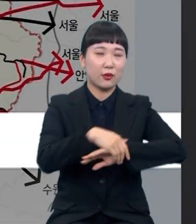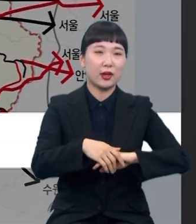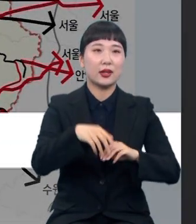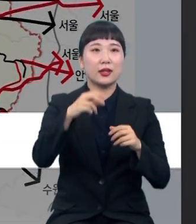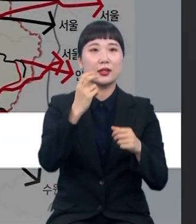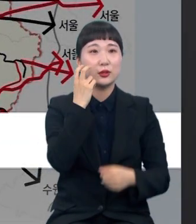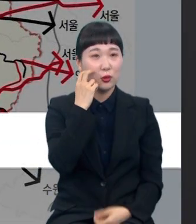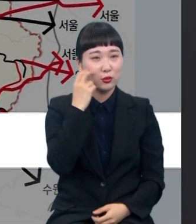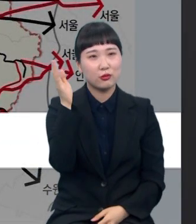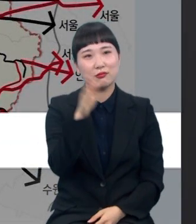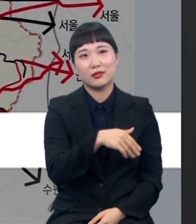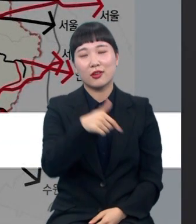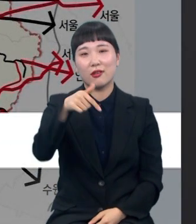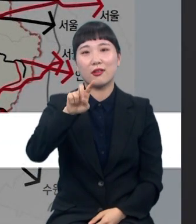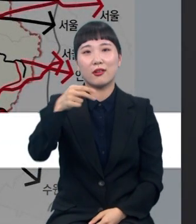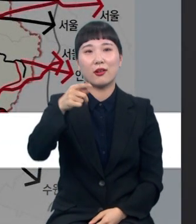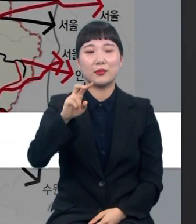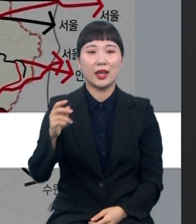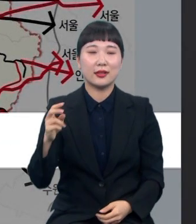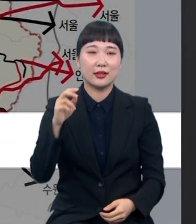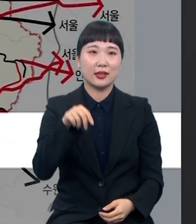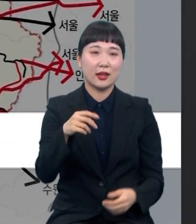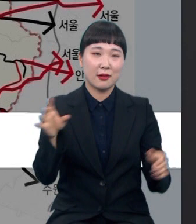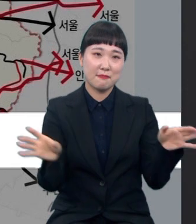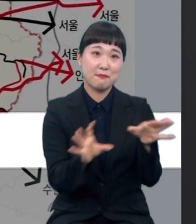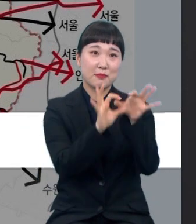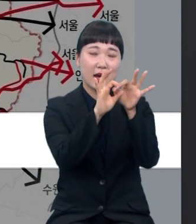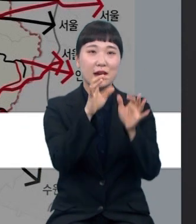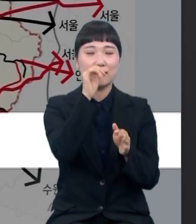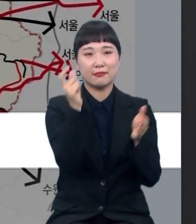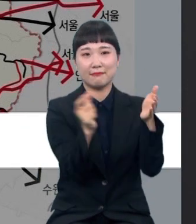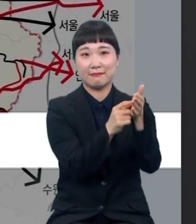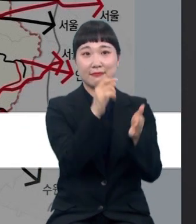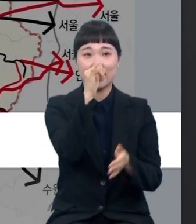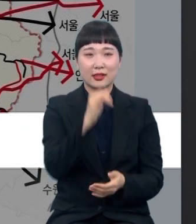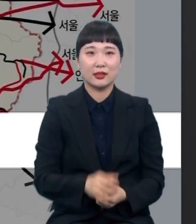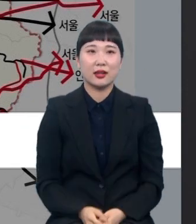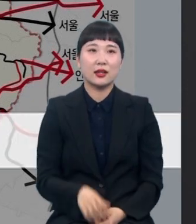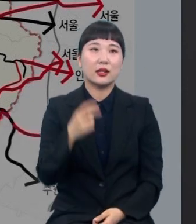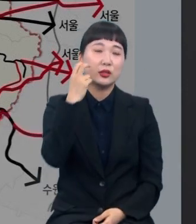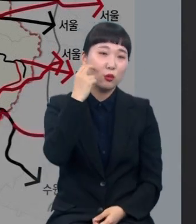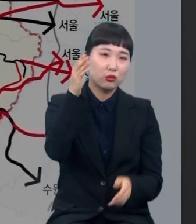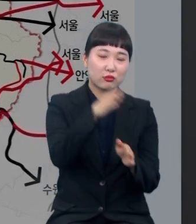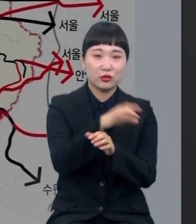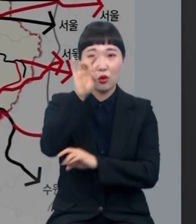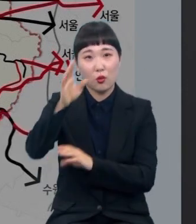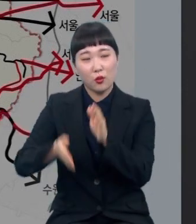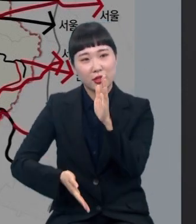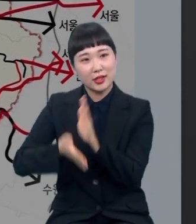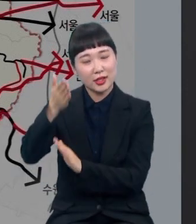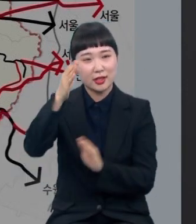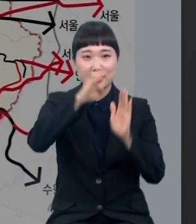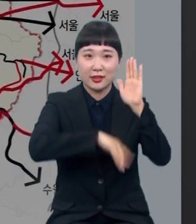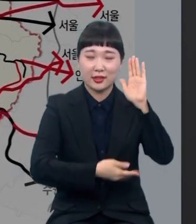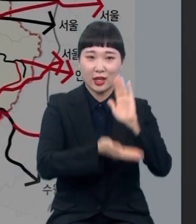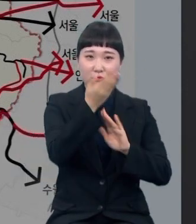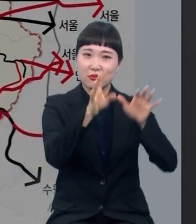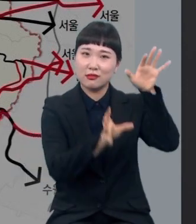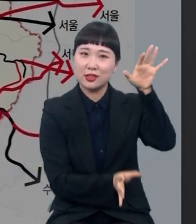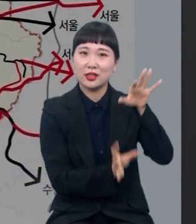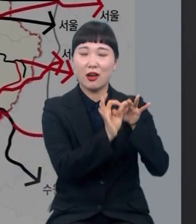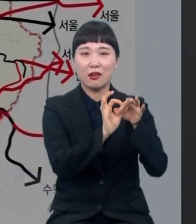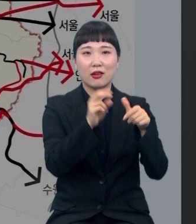송도에서 검단까지 20분에 주파하는 노선이 표시돼 있습니다. 송도에서 원도심을 관통해 남북으로 이어지는